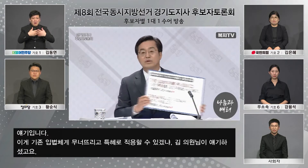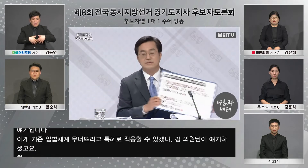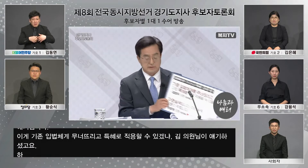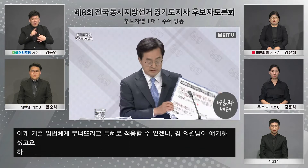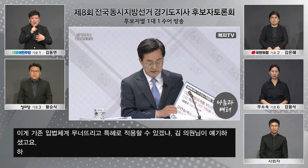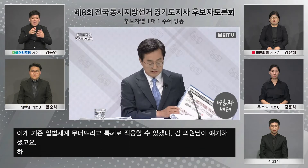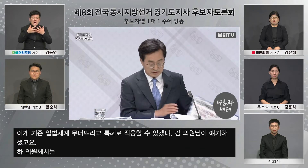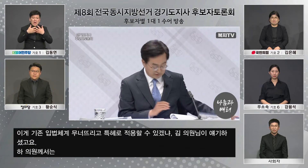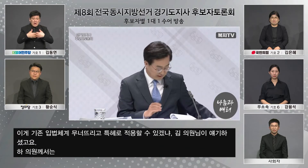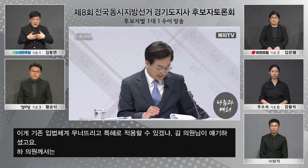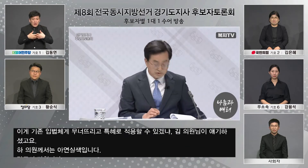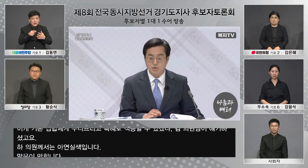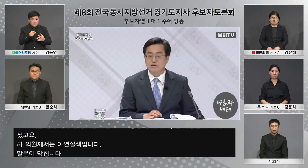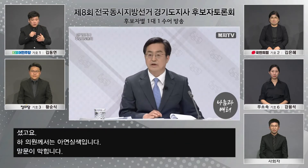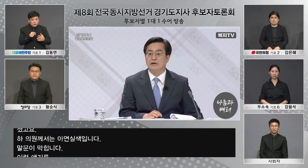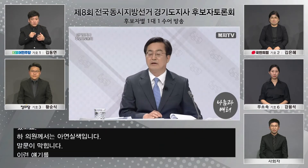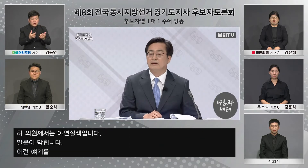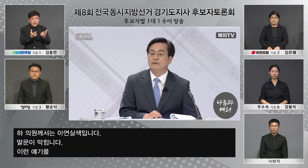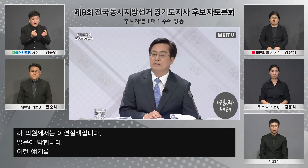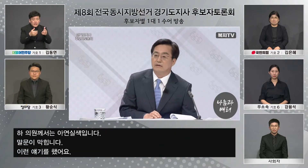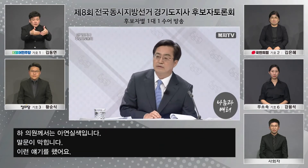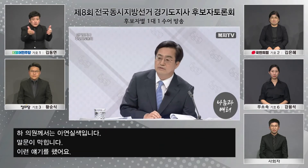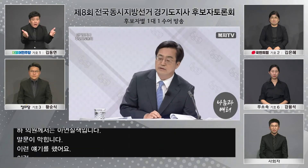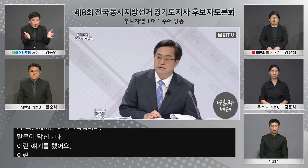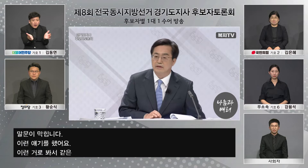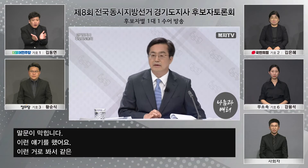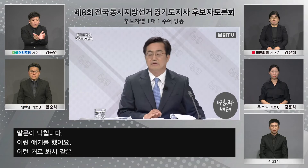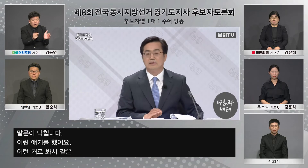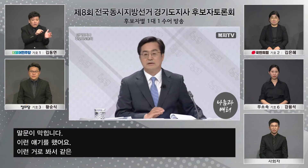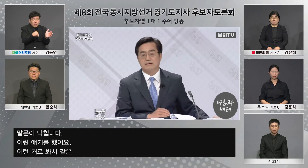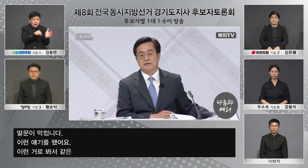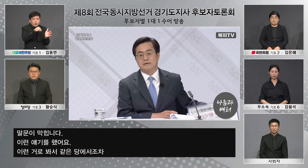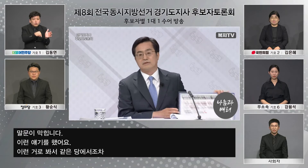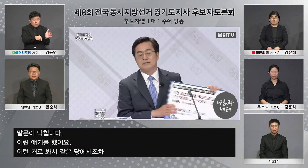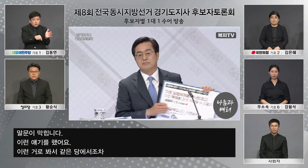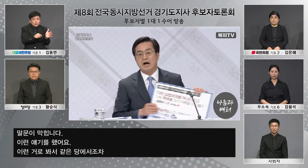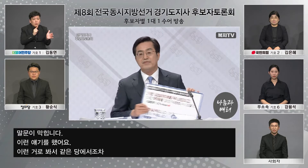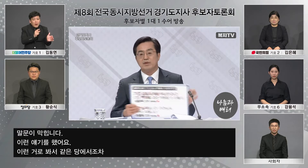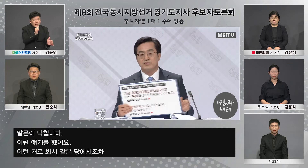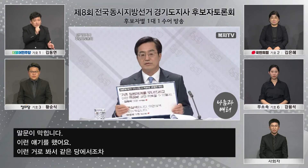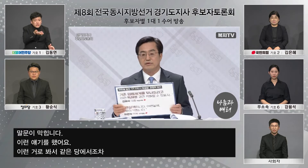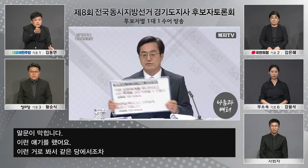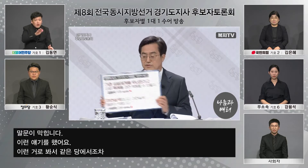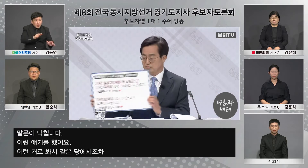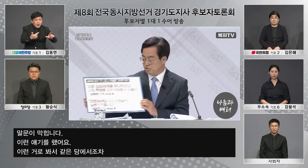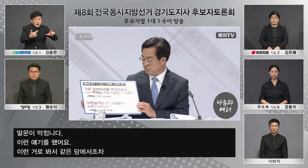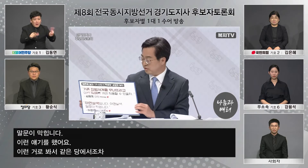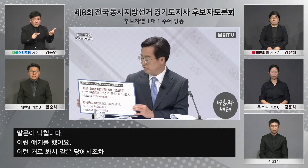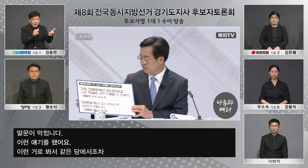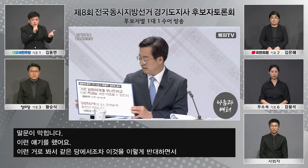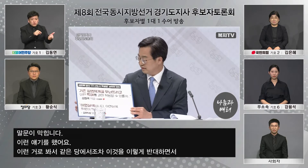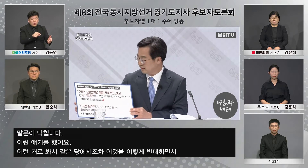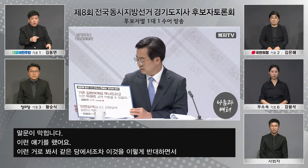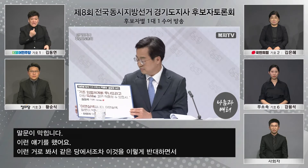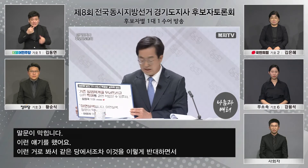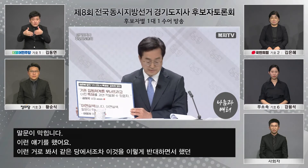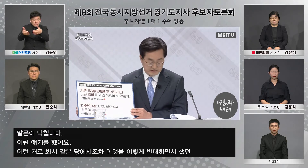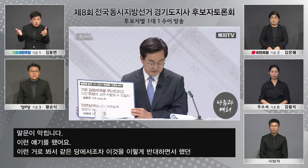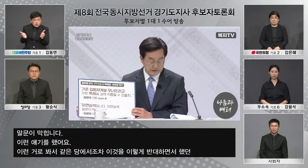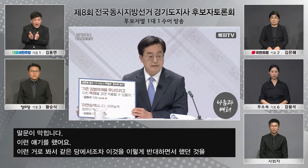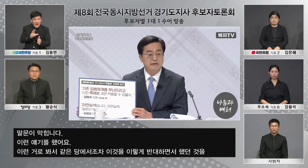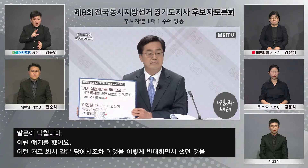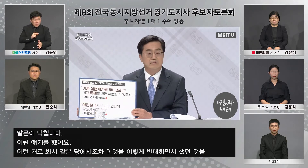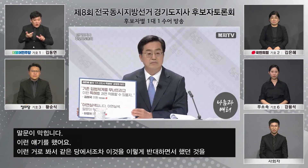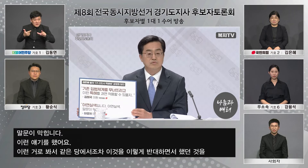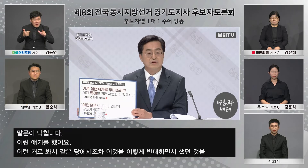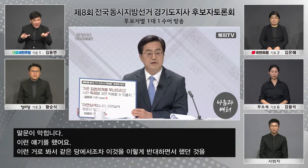이런 걸 봐서 이 같은 당에서조차 이것을 이렇게 반대하면서 했던 것을 민주당 의원들이